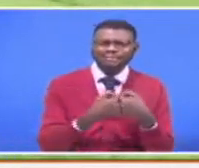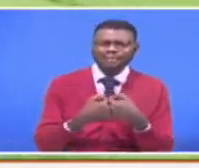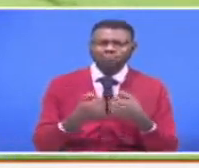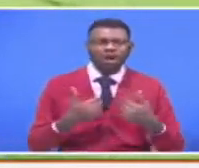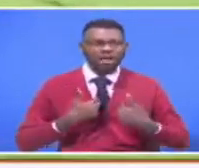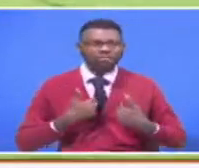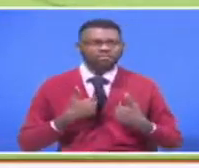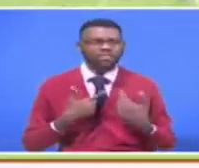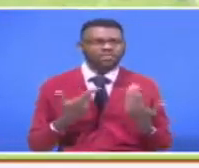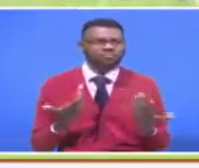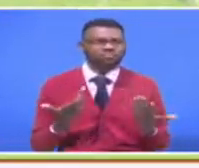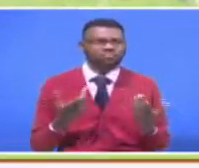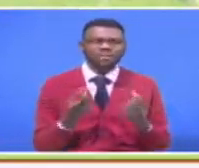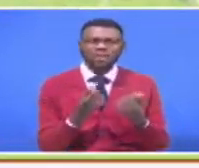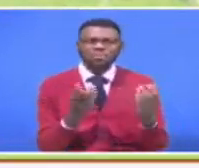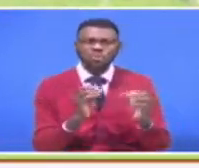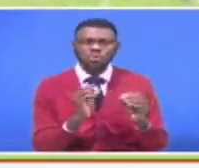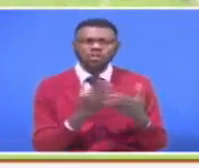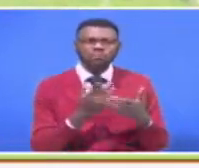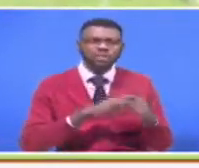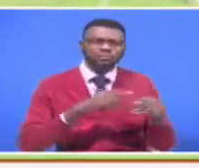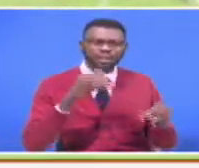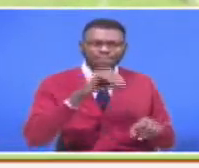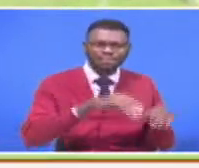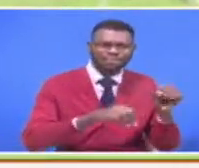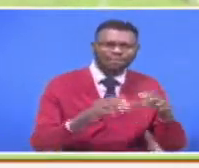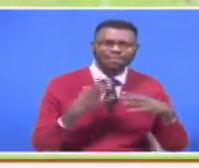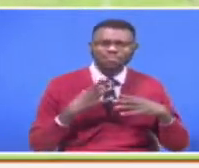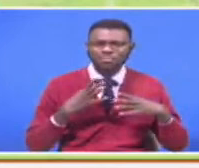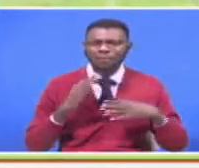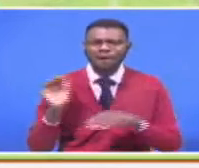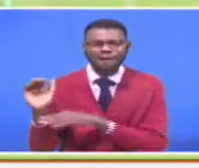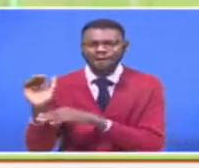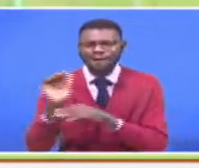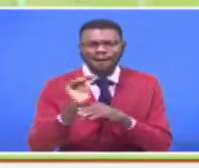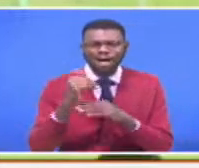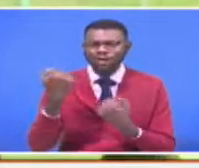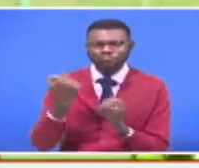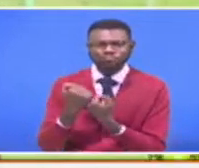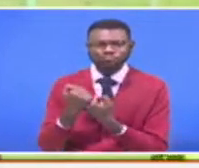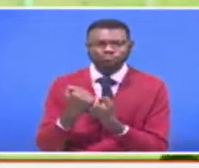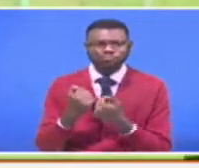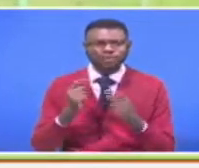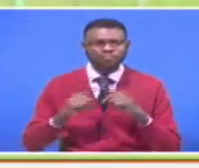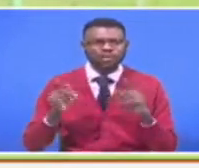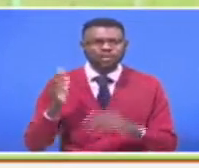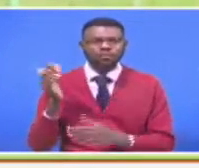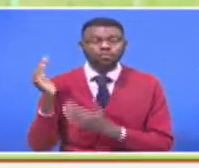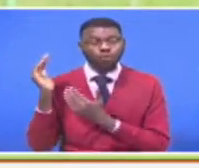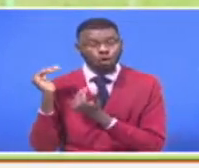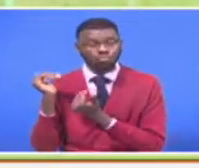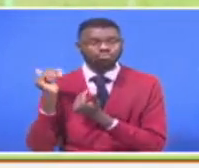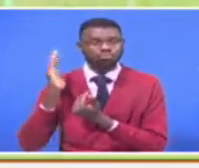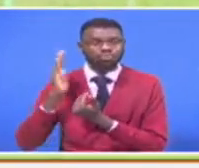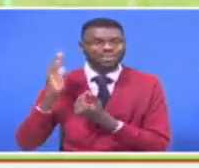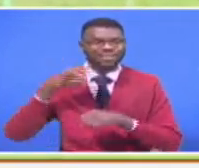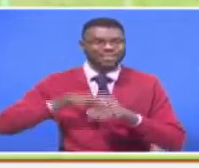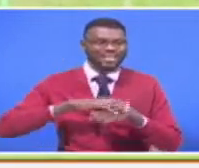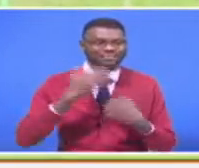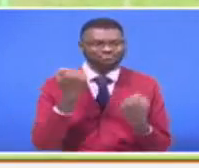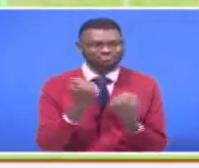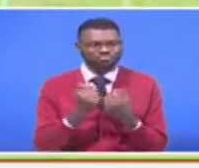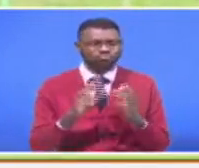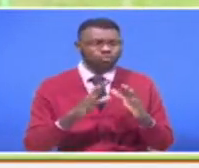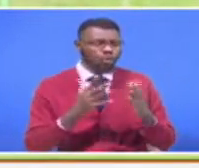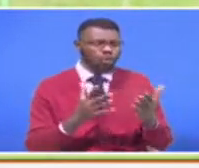tuna inabidi tumechanga from well wishers, but God willing tutapata sponsor ama FKF